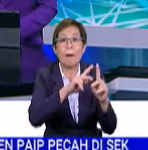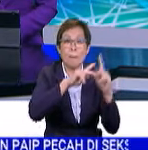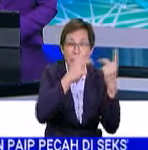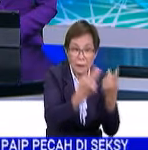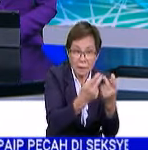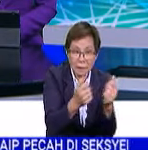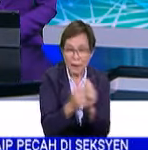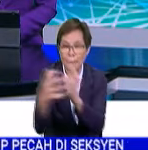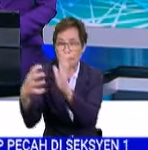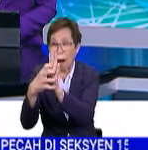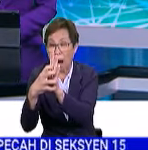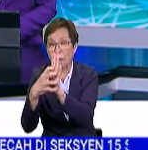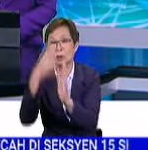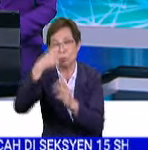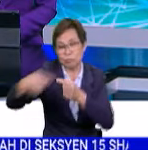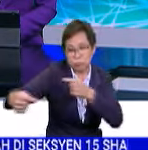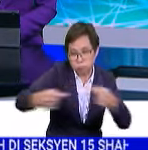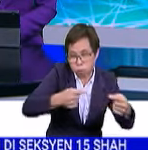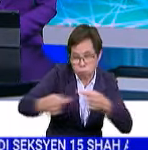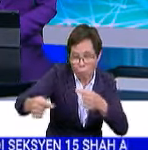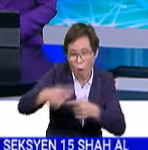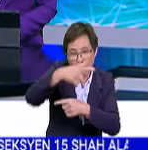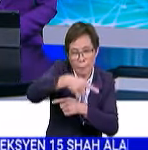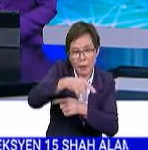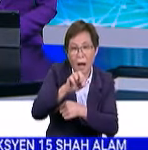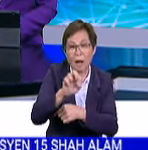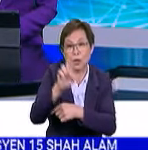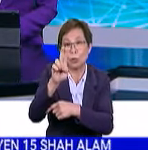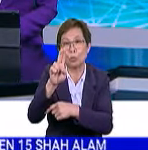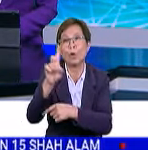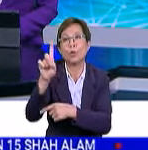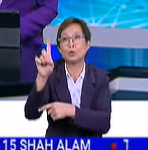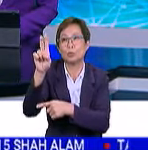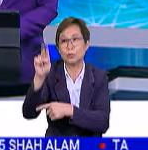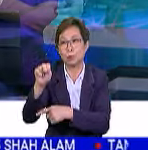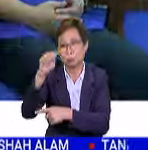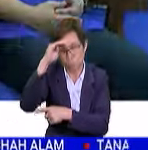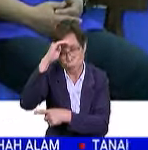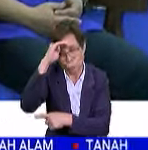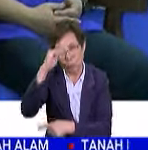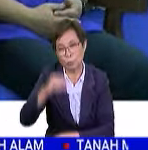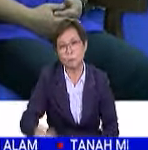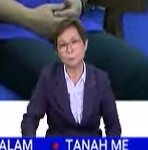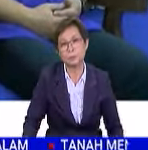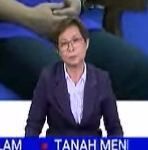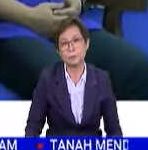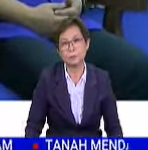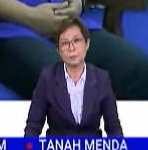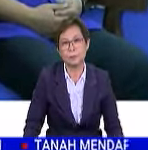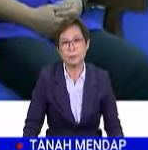PAS untuk bertanding dalam pilihan raya umum PRU Dun Johor.